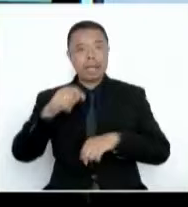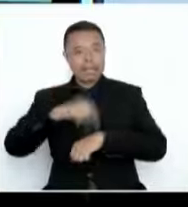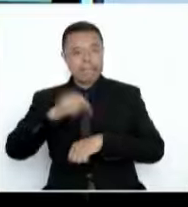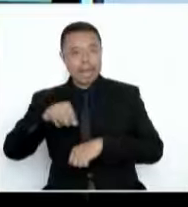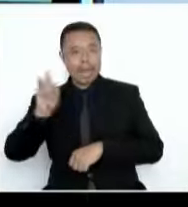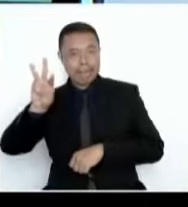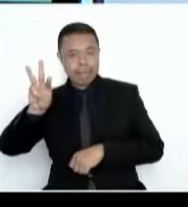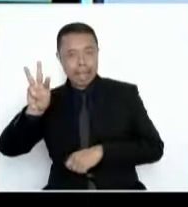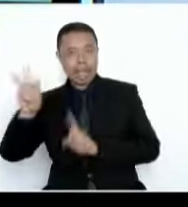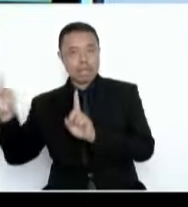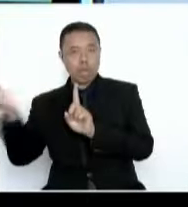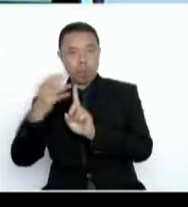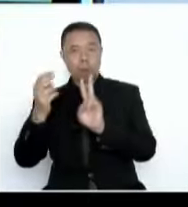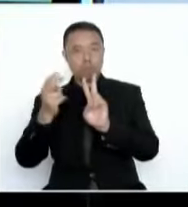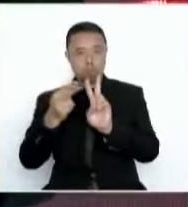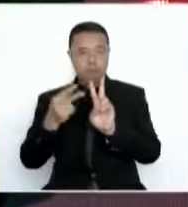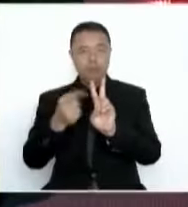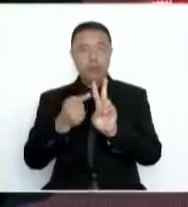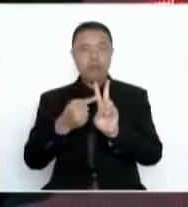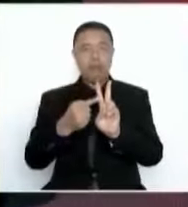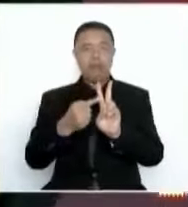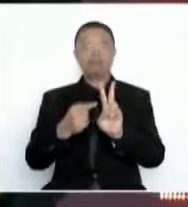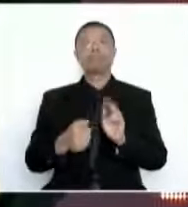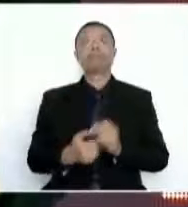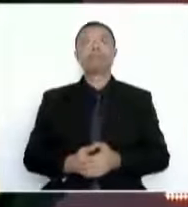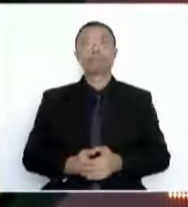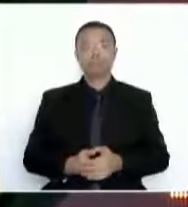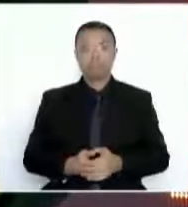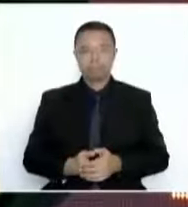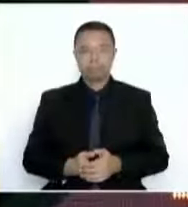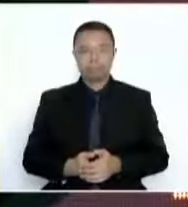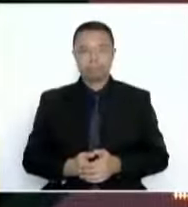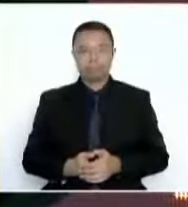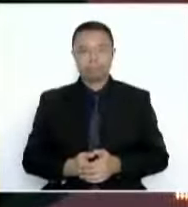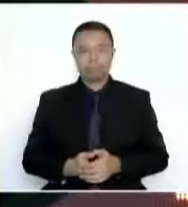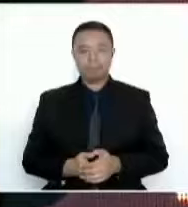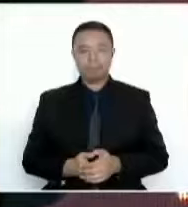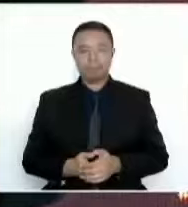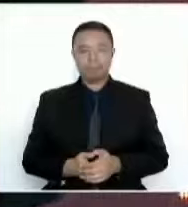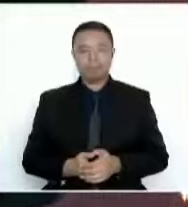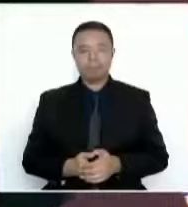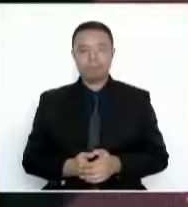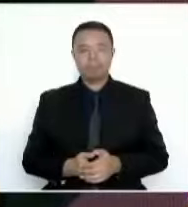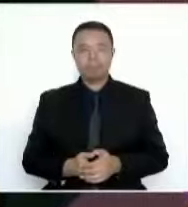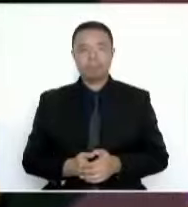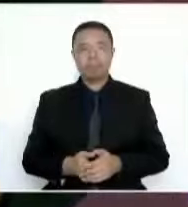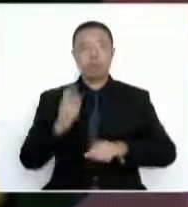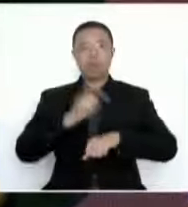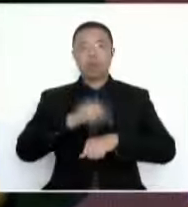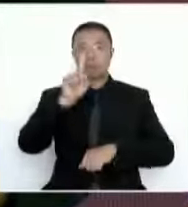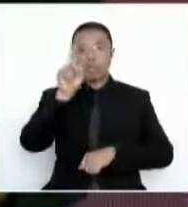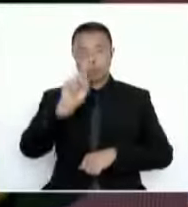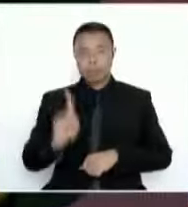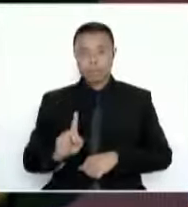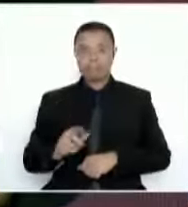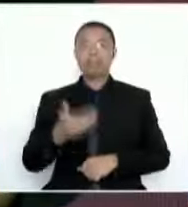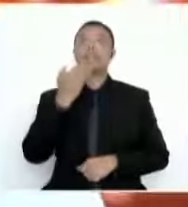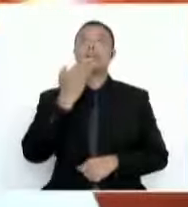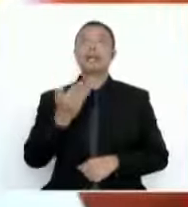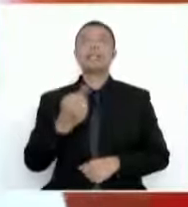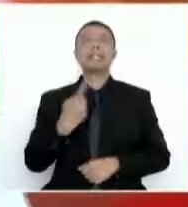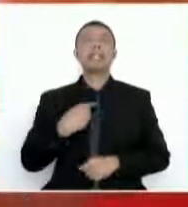urut bapak atau sidul untuk menanggapi jawaban dari UT wtu andait terima